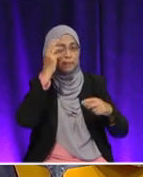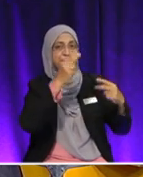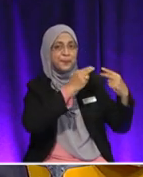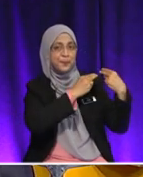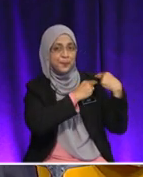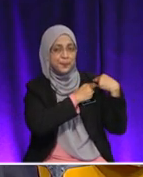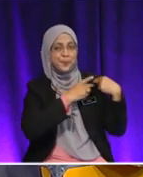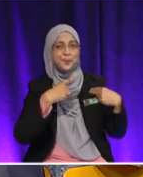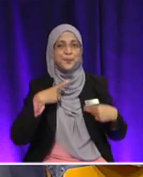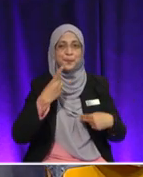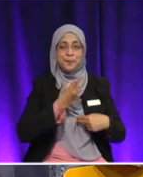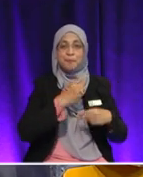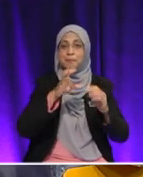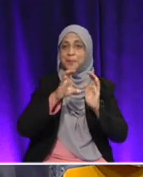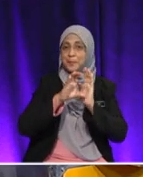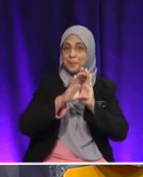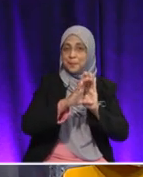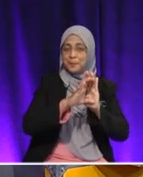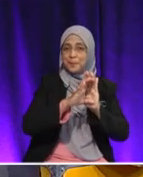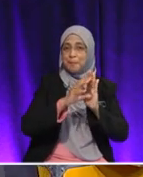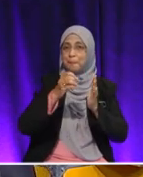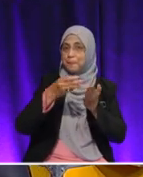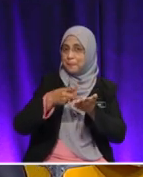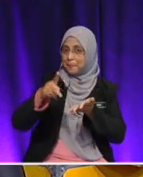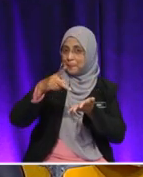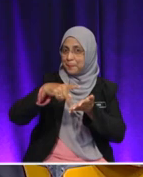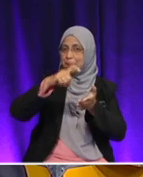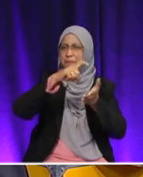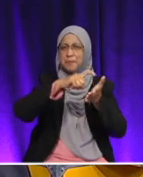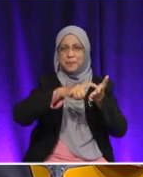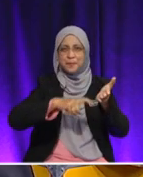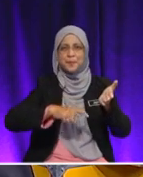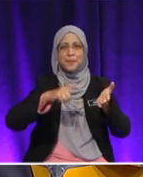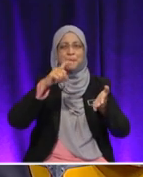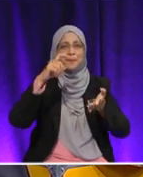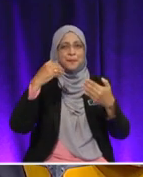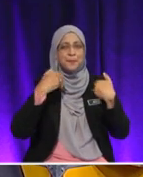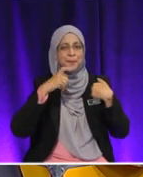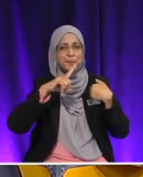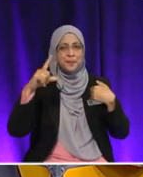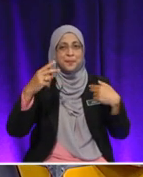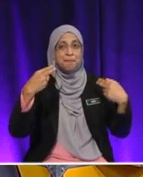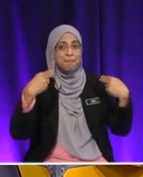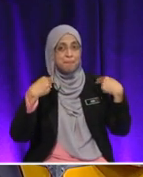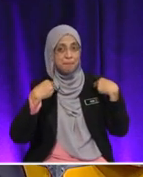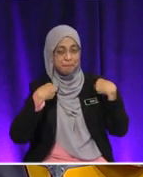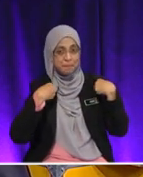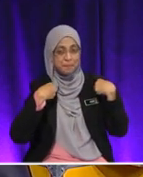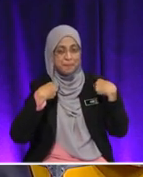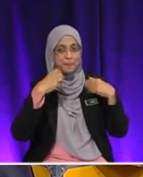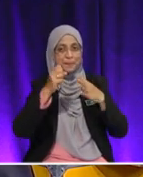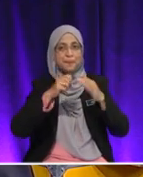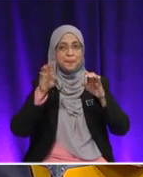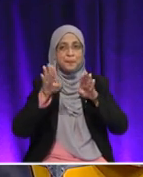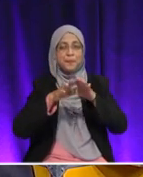disini membayar Cukai merupakan hak dan sebagai warga negara kita